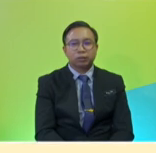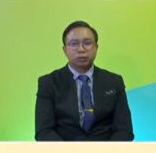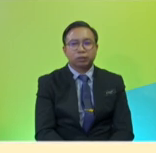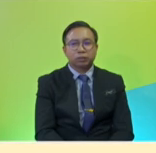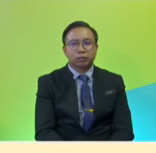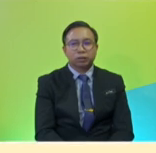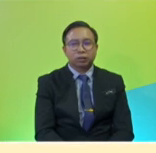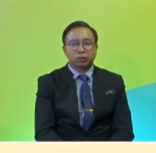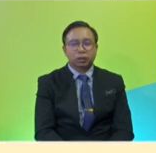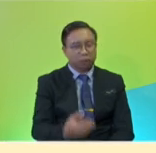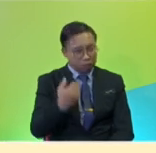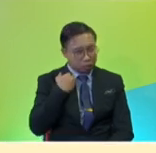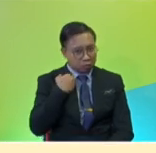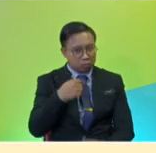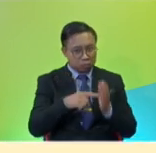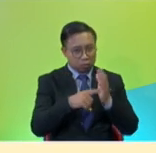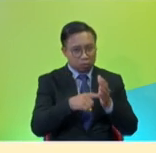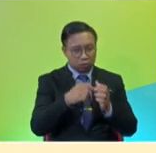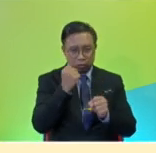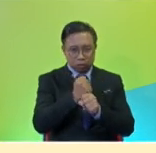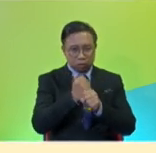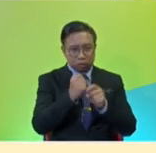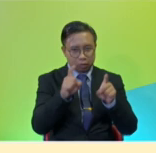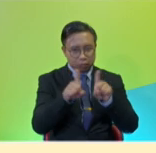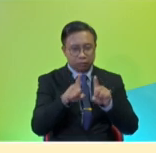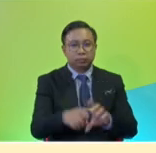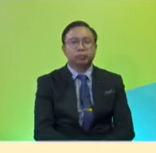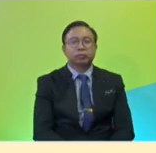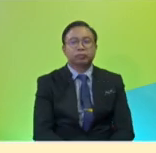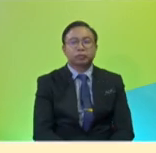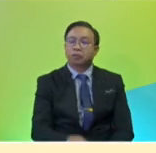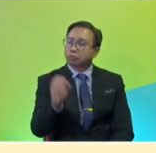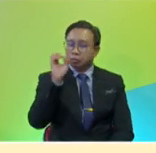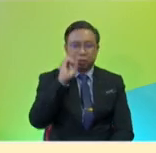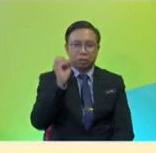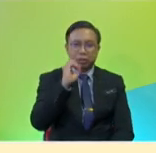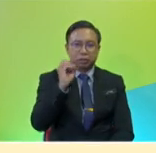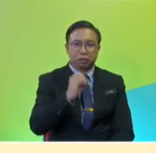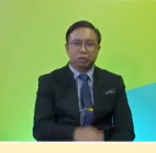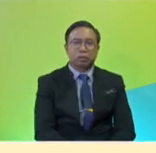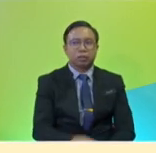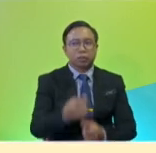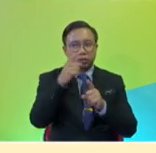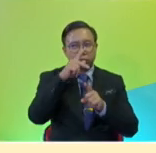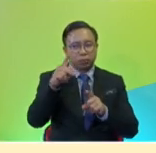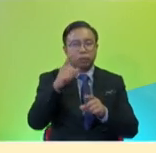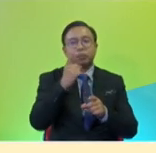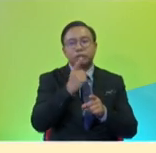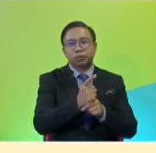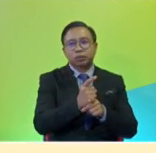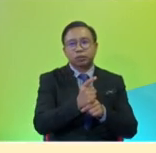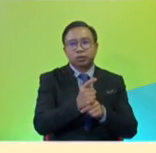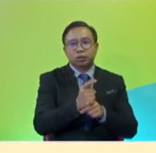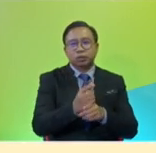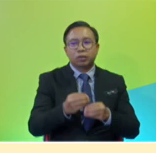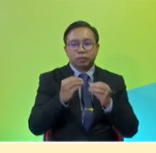Ada tak dia menunjukkan nilai kerjasama di sini? Tak ada. Tak ada. Jadi jawapan dia betul. Sila